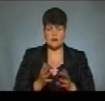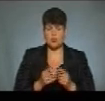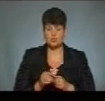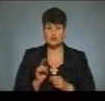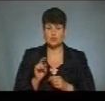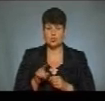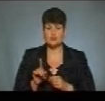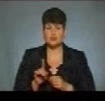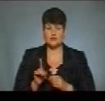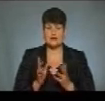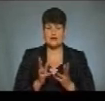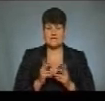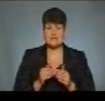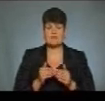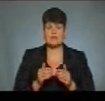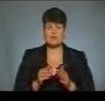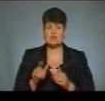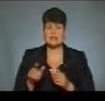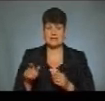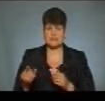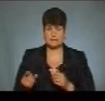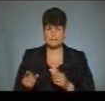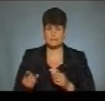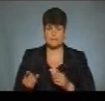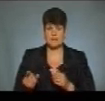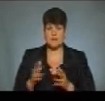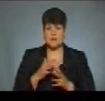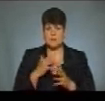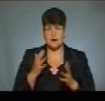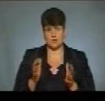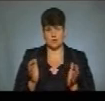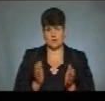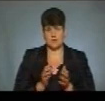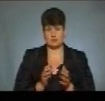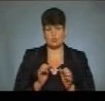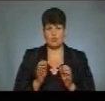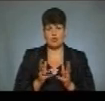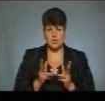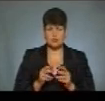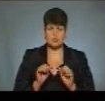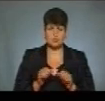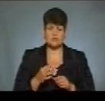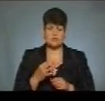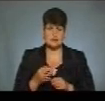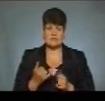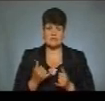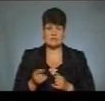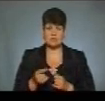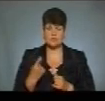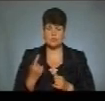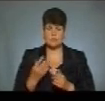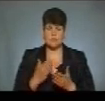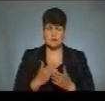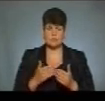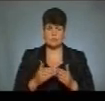того, що кількість випускників набагато менша. Навіть можу десь по кількості сказати, для Тернопільської області ми